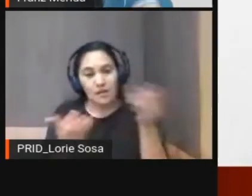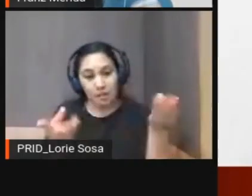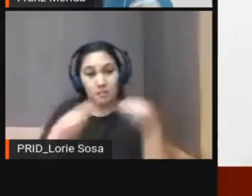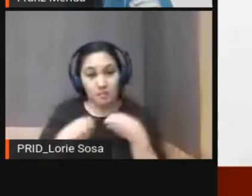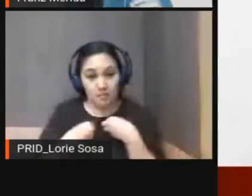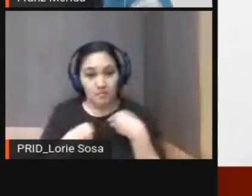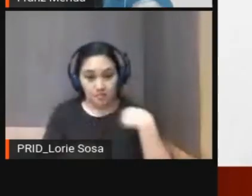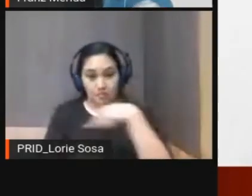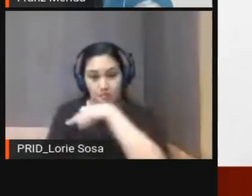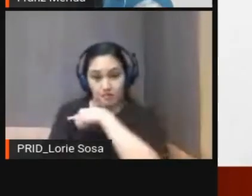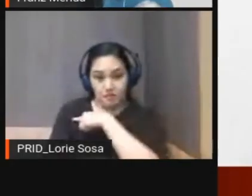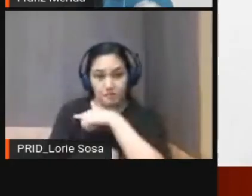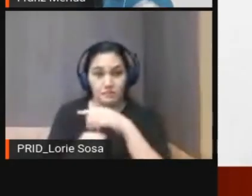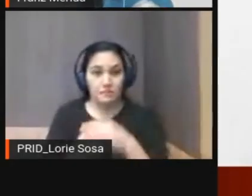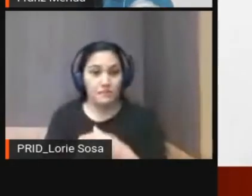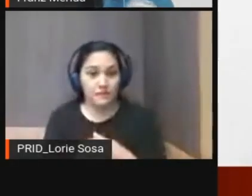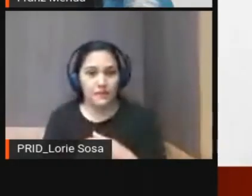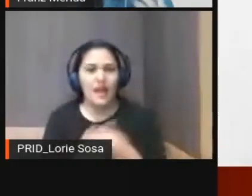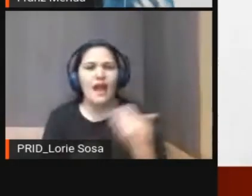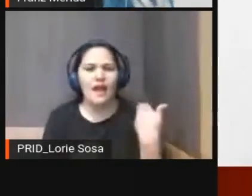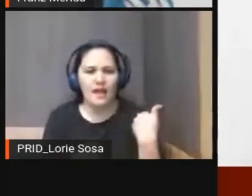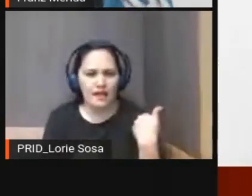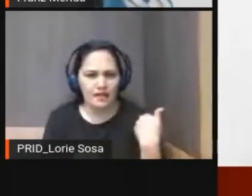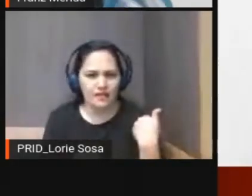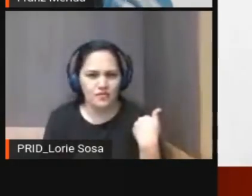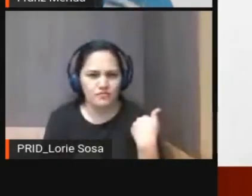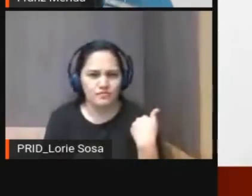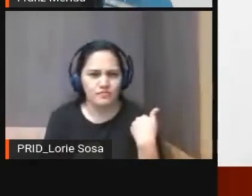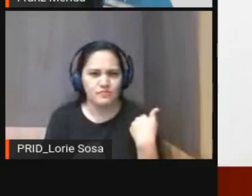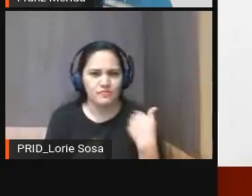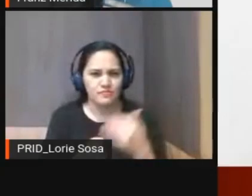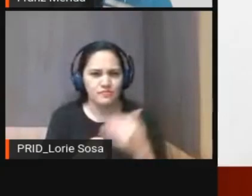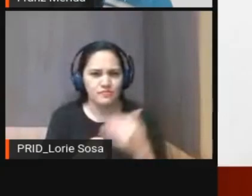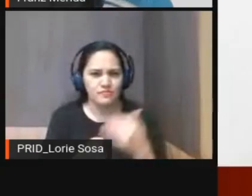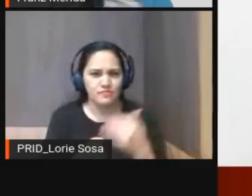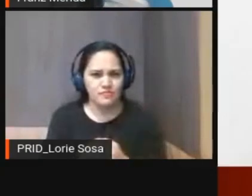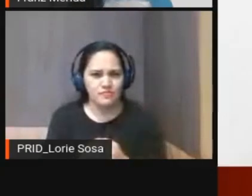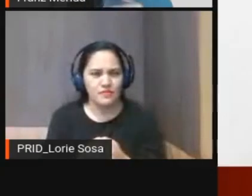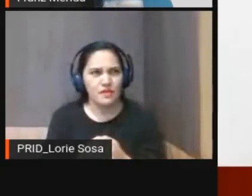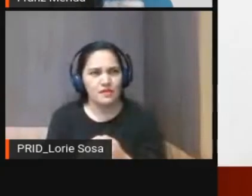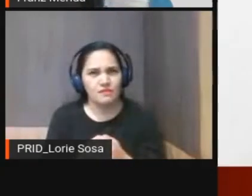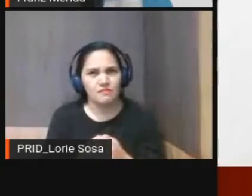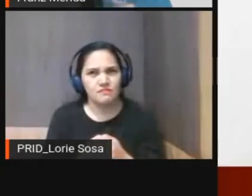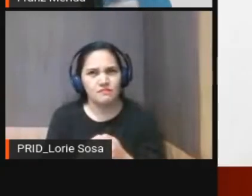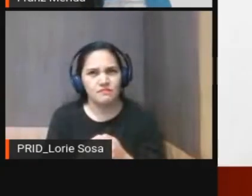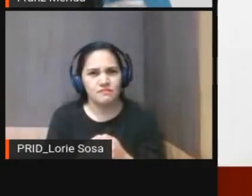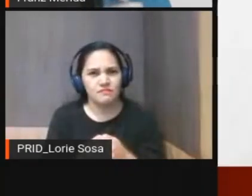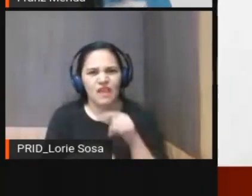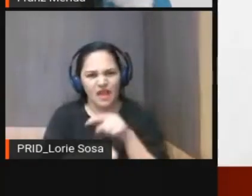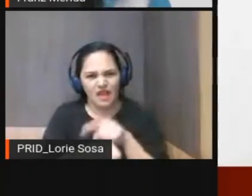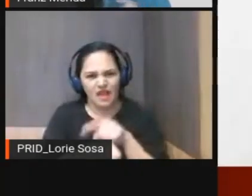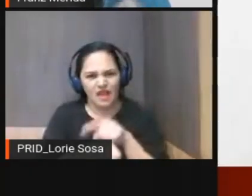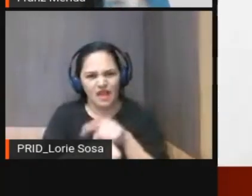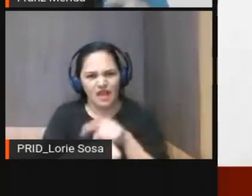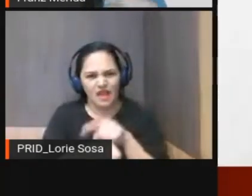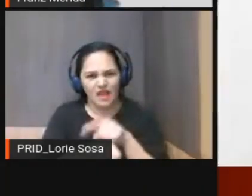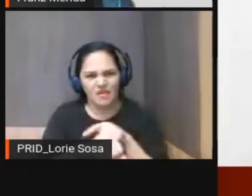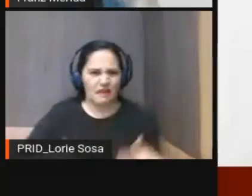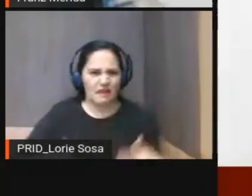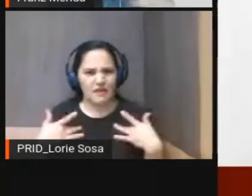there will be a point in our life na babalik tayo doon sa